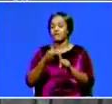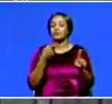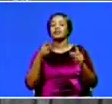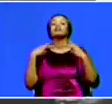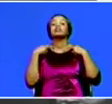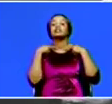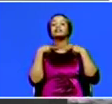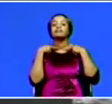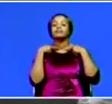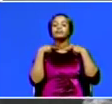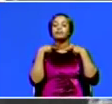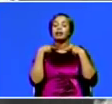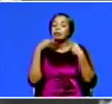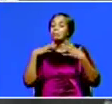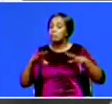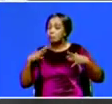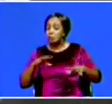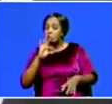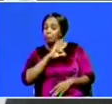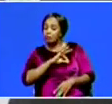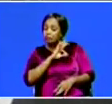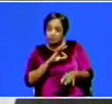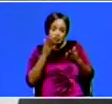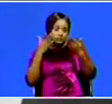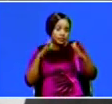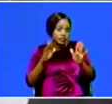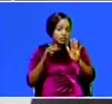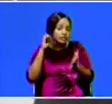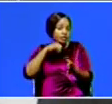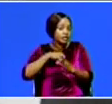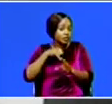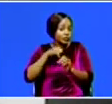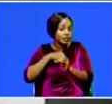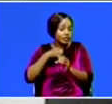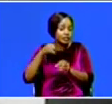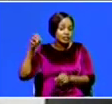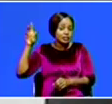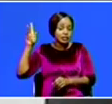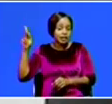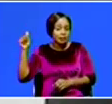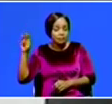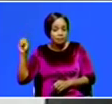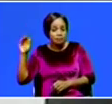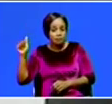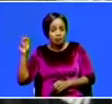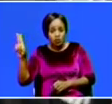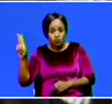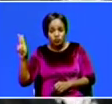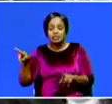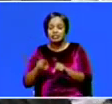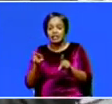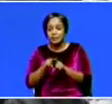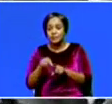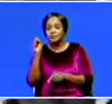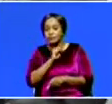mwa beberu. Walionufaika na msaada wao akiwemo Kamau wa Njegi almaarufu Mzee Jomo Kenyatta ambaye baadaye alikuwa